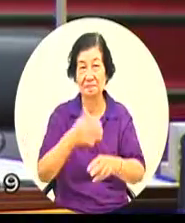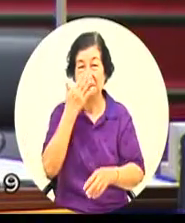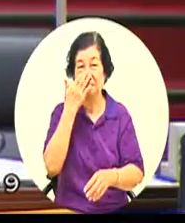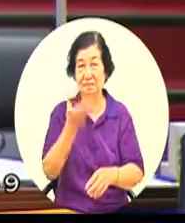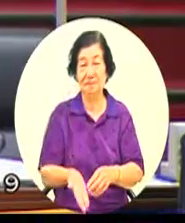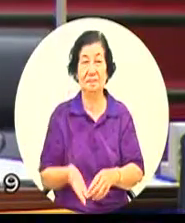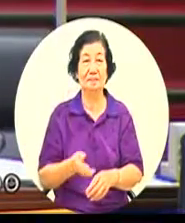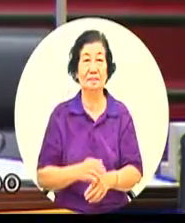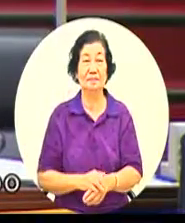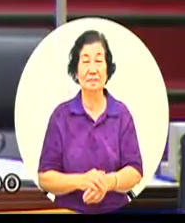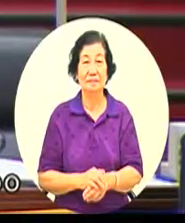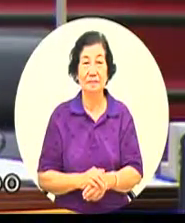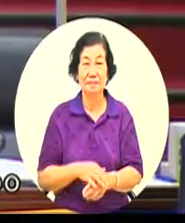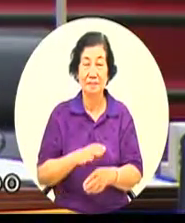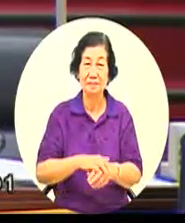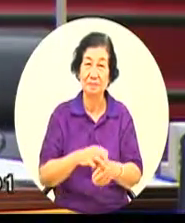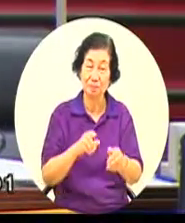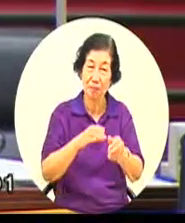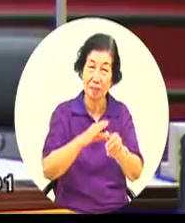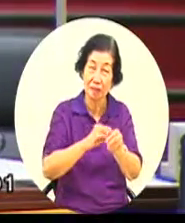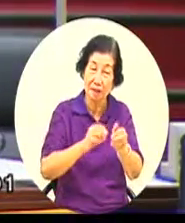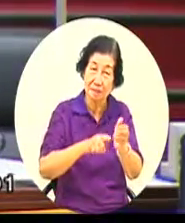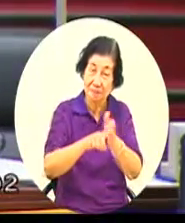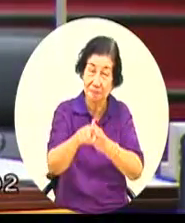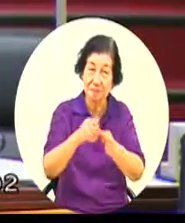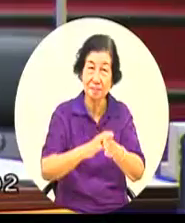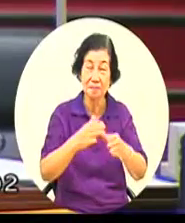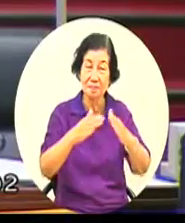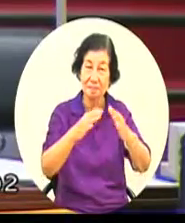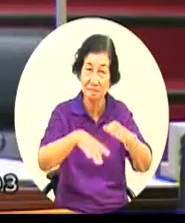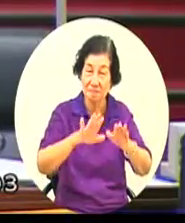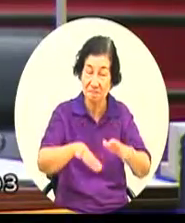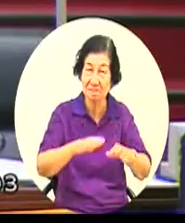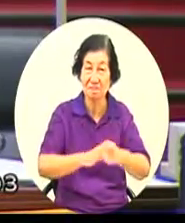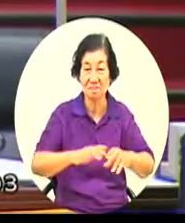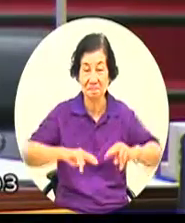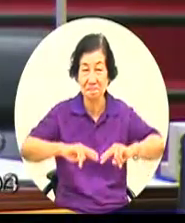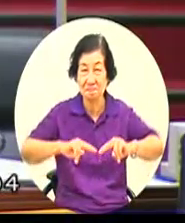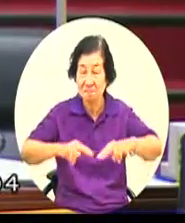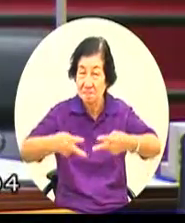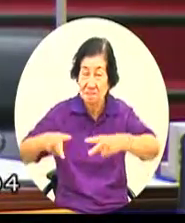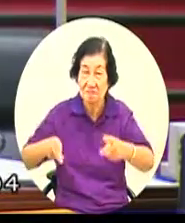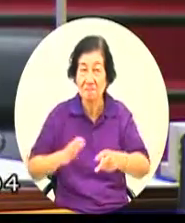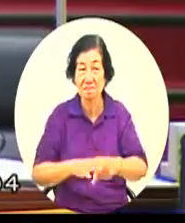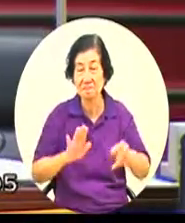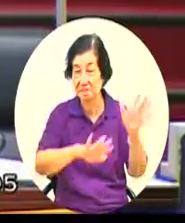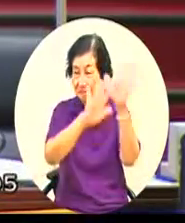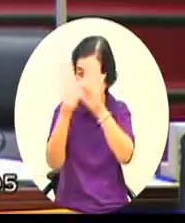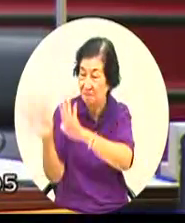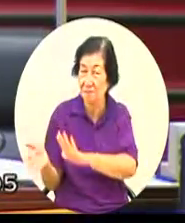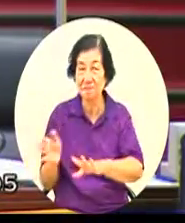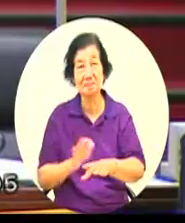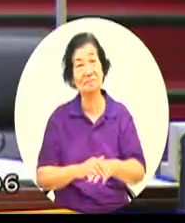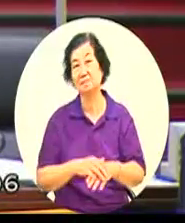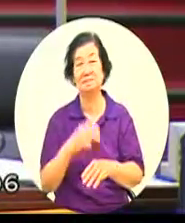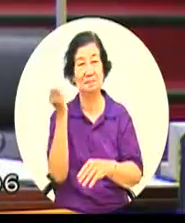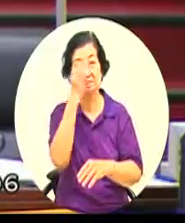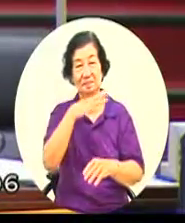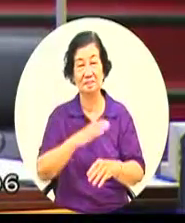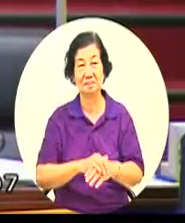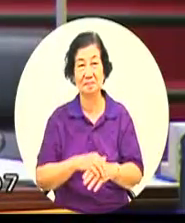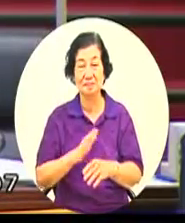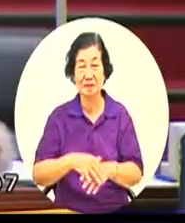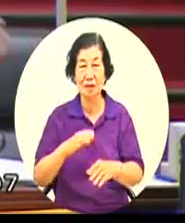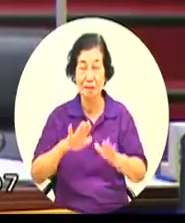就是学者专家的理想经不起现实的摧残。什么叫现实的摧残呢？大家说不要重视升学